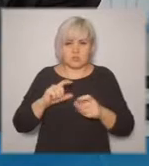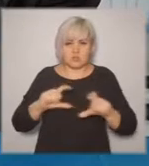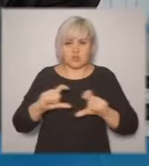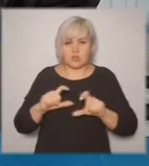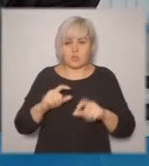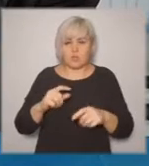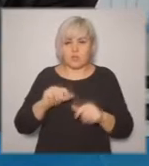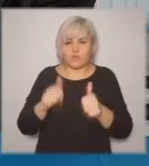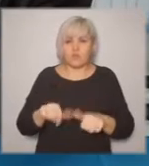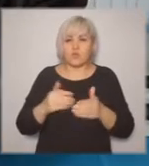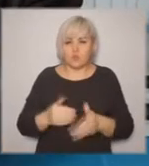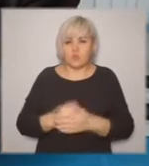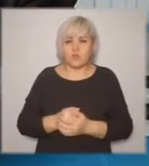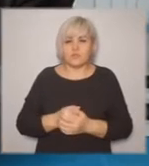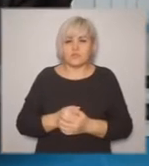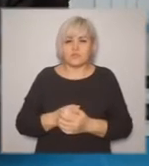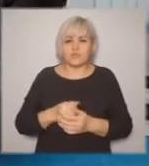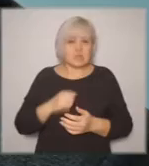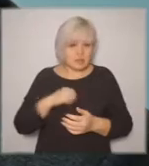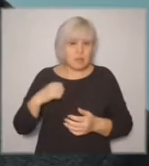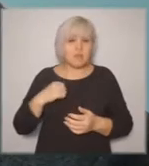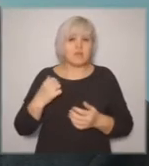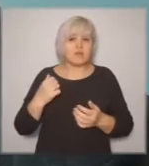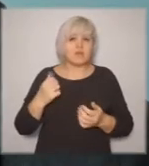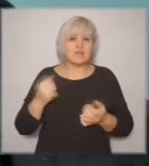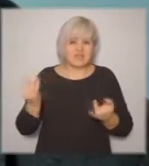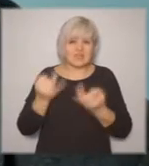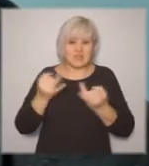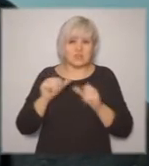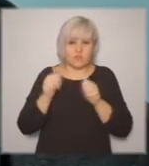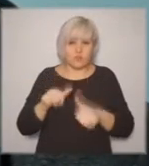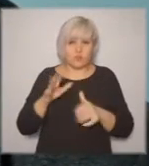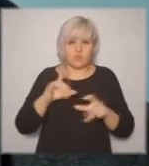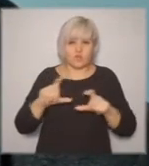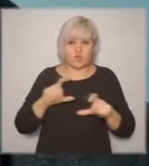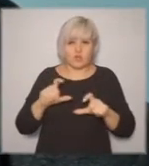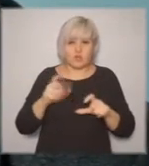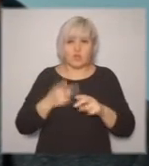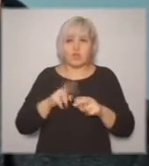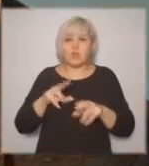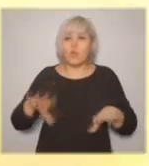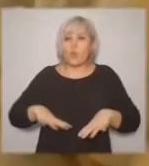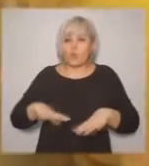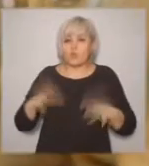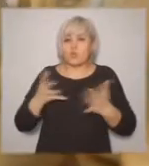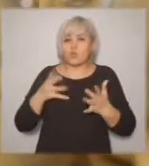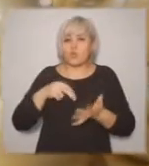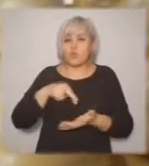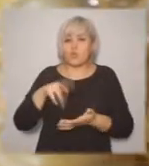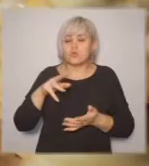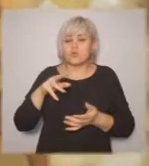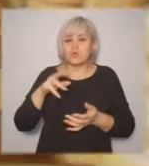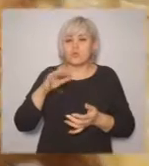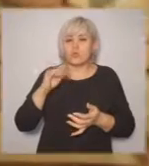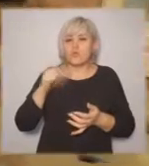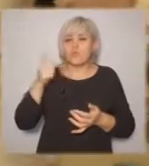которая очень хорошо прощупывается на ощупь. Самая интересная фигура в шахматах – это конь, который ходит